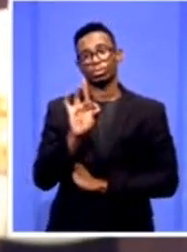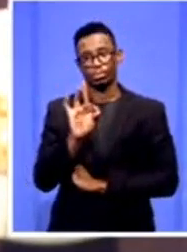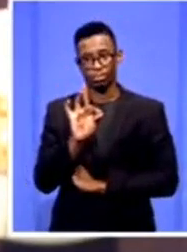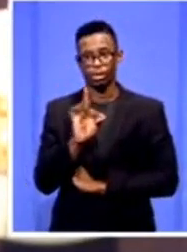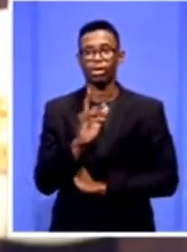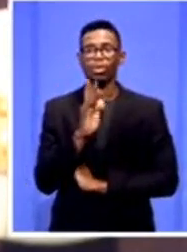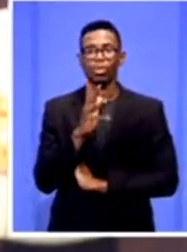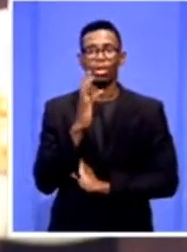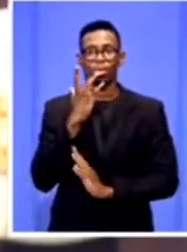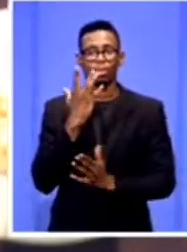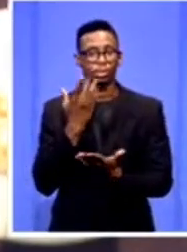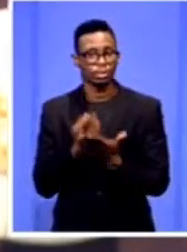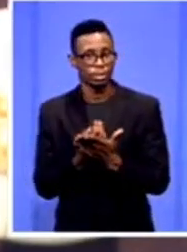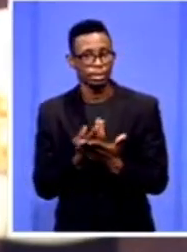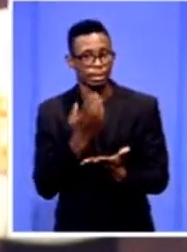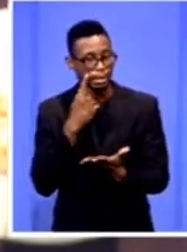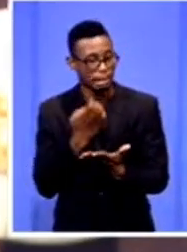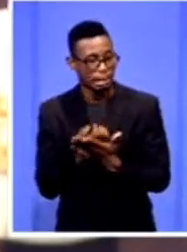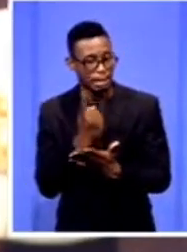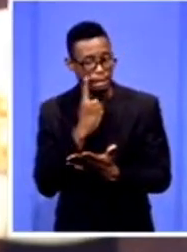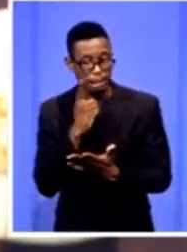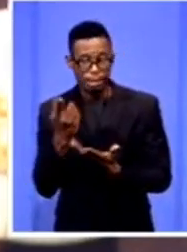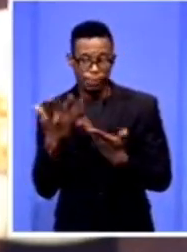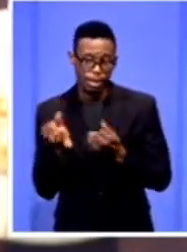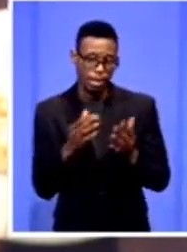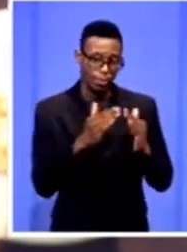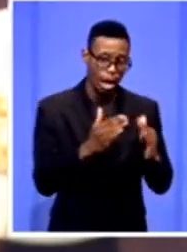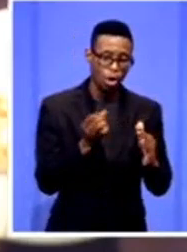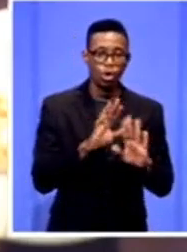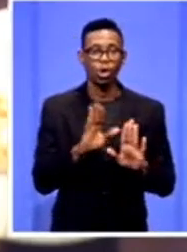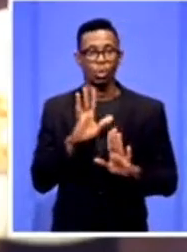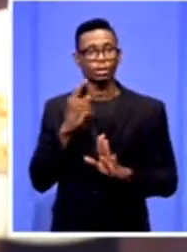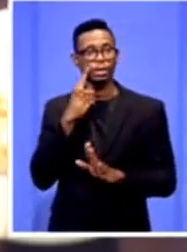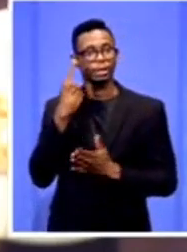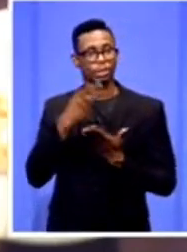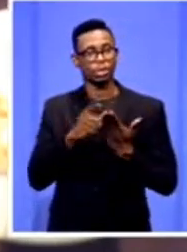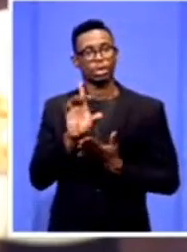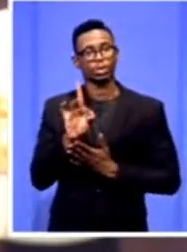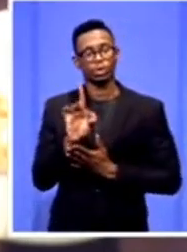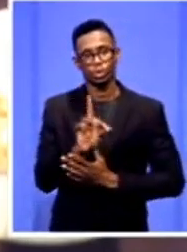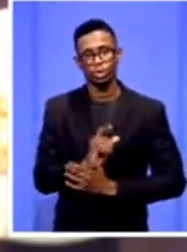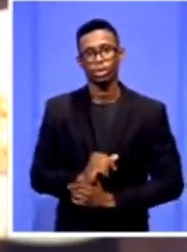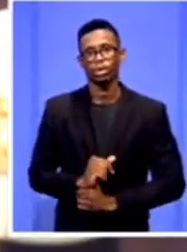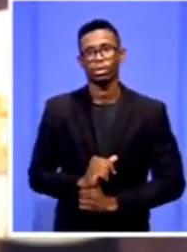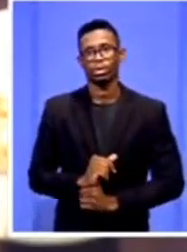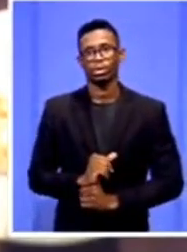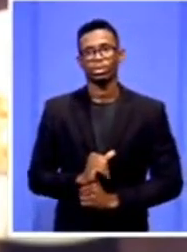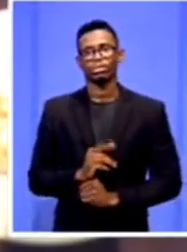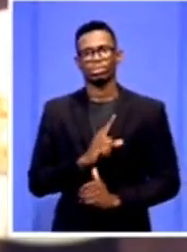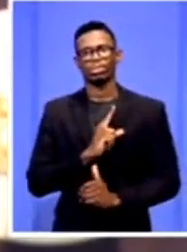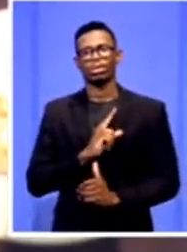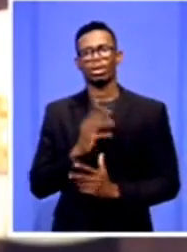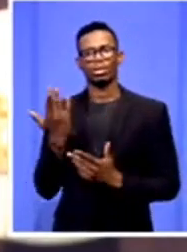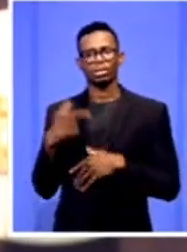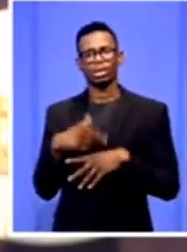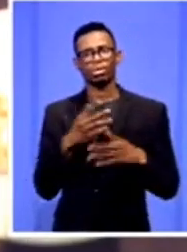kenne matlong a bona hobane sa le bantshiwa ba siwa moo. Tshepo o llile ka taba